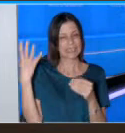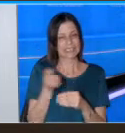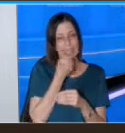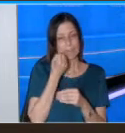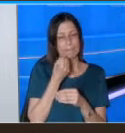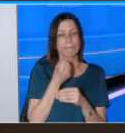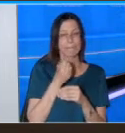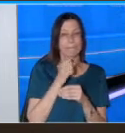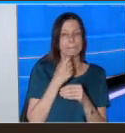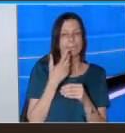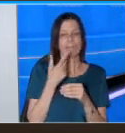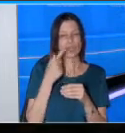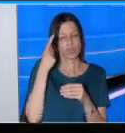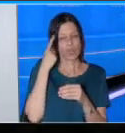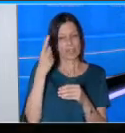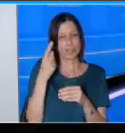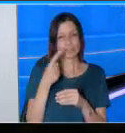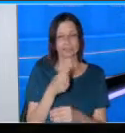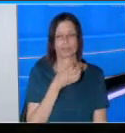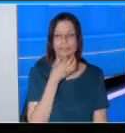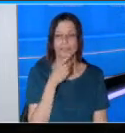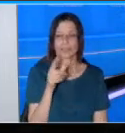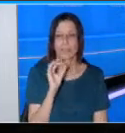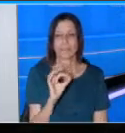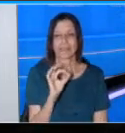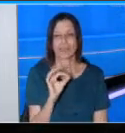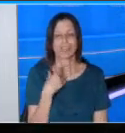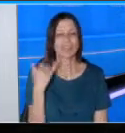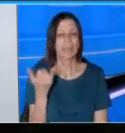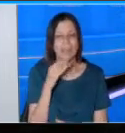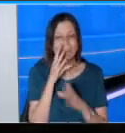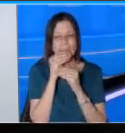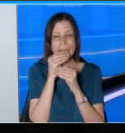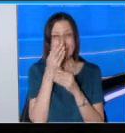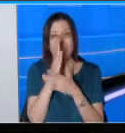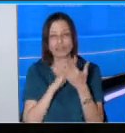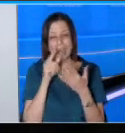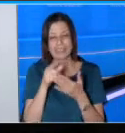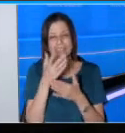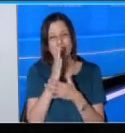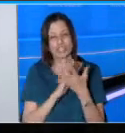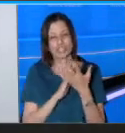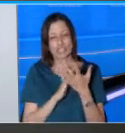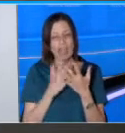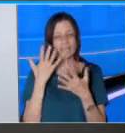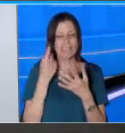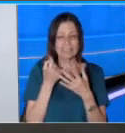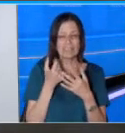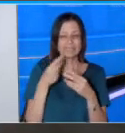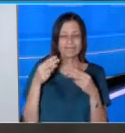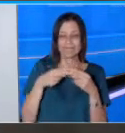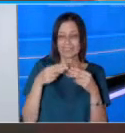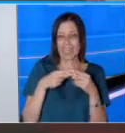מבחינה תודעתית. אז זה בדיוק העניין, רון, למעשה תמיד כשאנחנו מגיעים לשלב הזה, לשלב הדמדומים, לקראת הפסקת